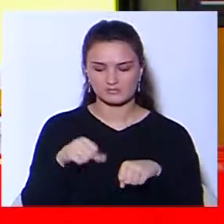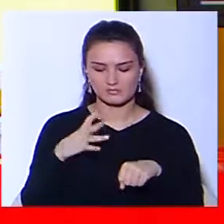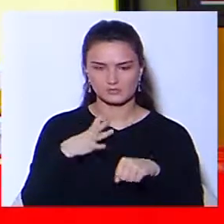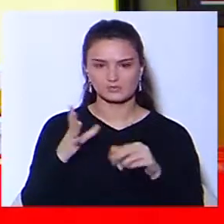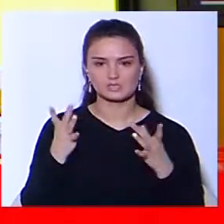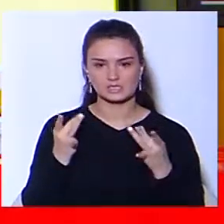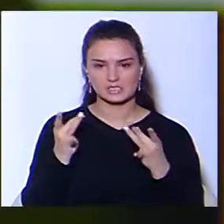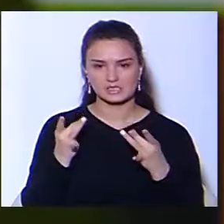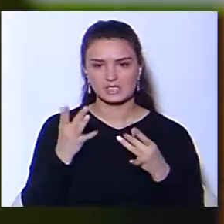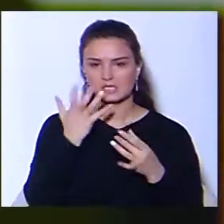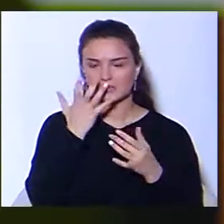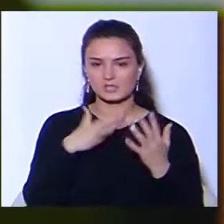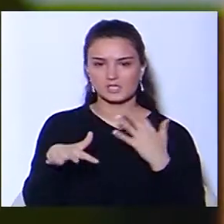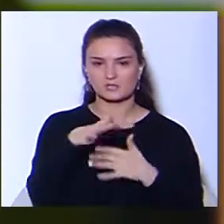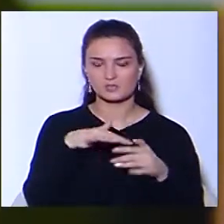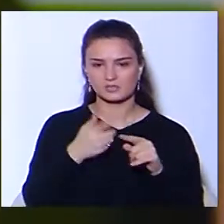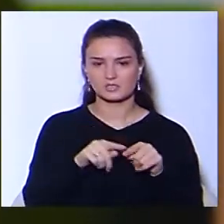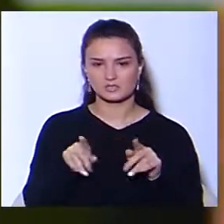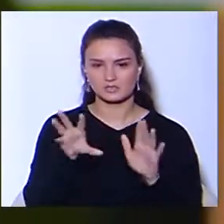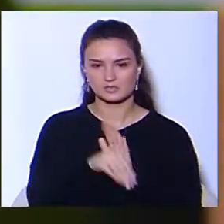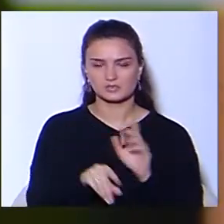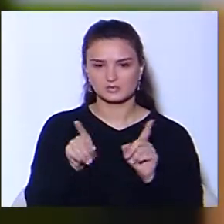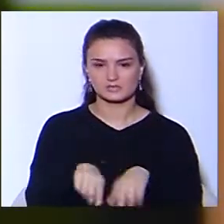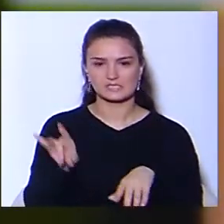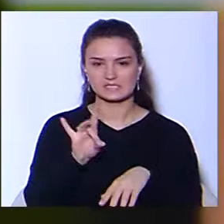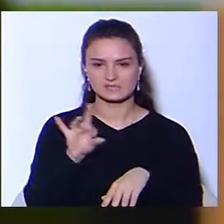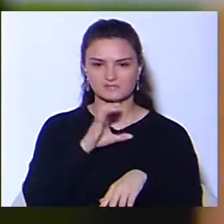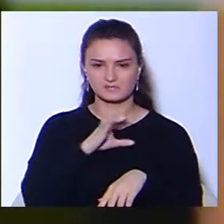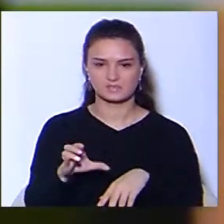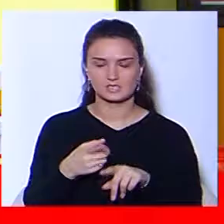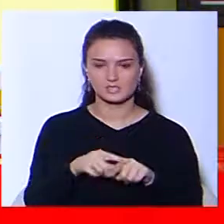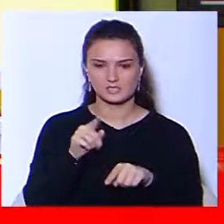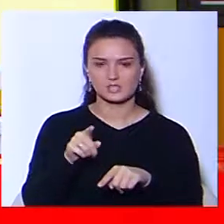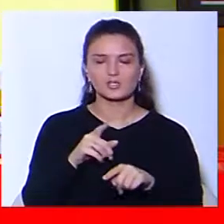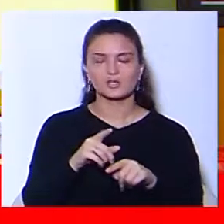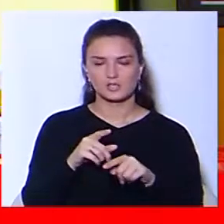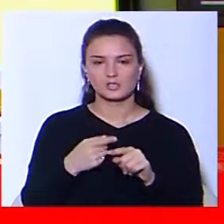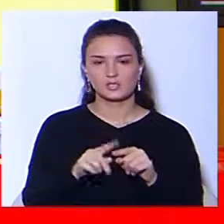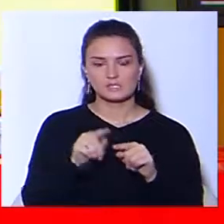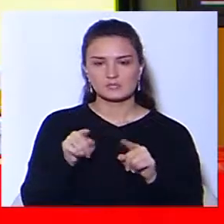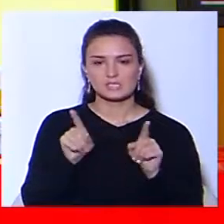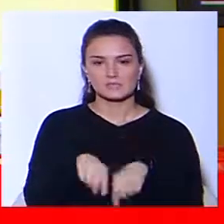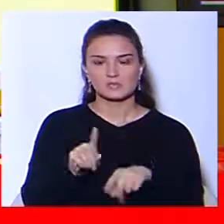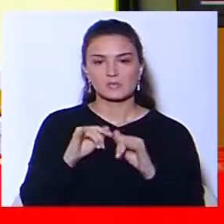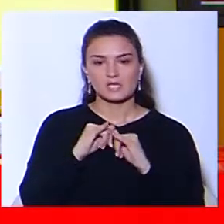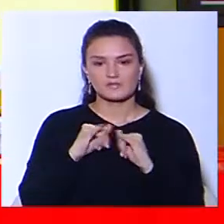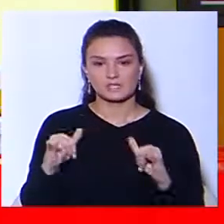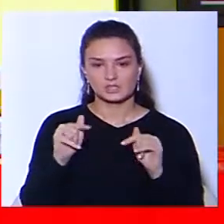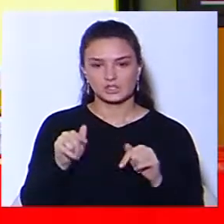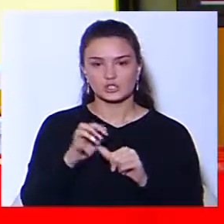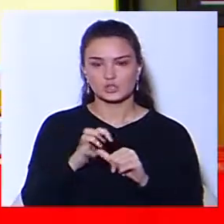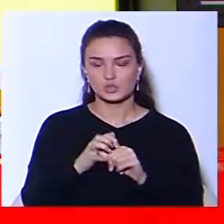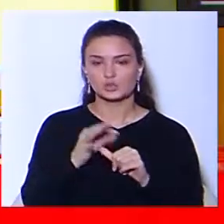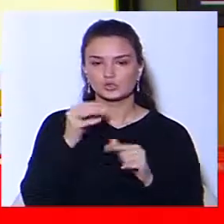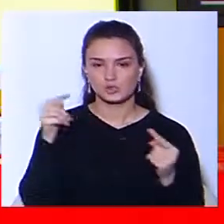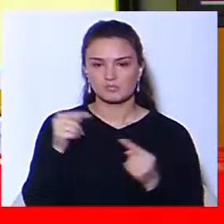იყოს ტენიან თბილ გარემოში და ასევე შეიცავს გარკვეული რაოდენობით ცხიმს. ისიც ნოყიერია ნიადაგია იმისათვის, რომ განვითარდეს აქ სოკო